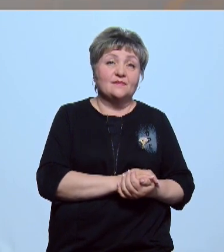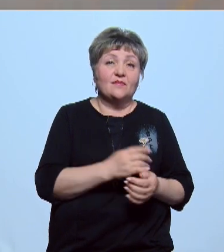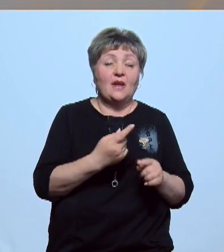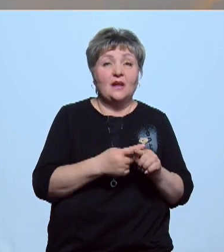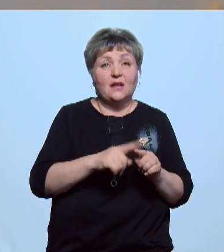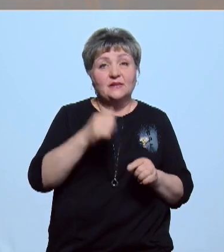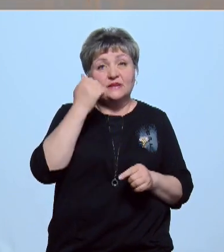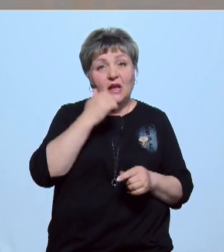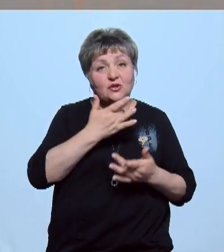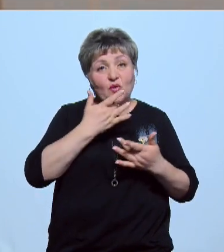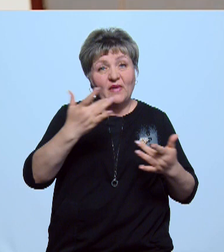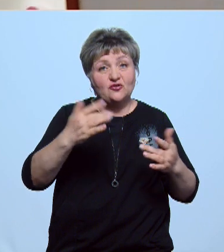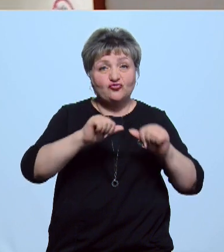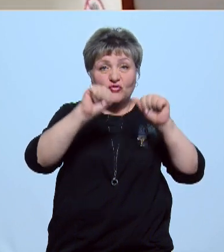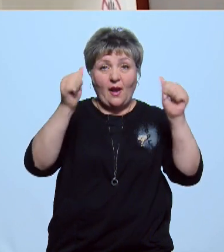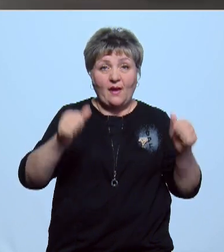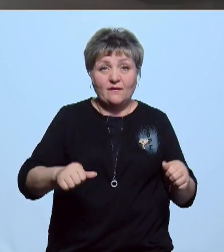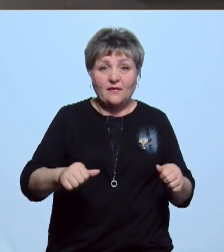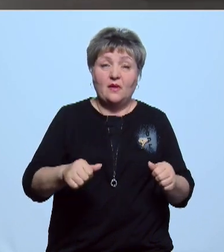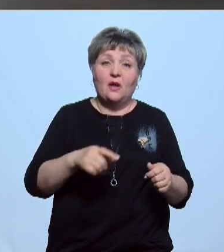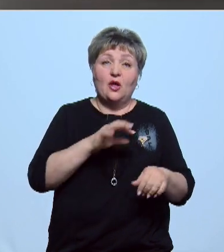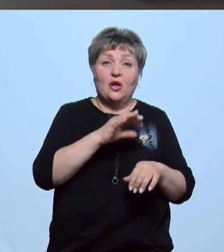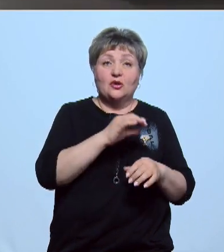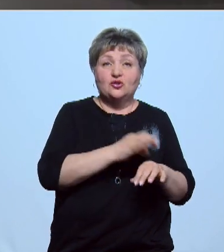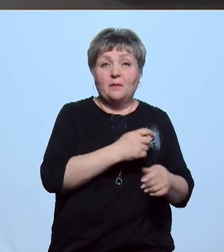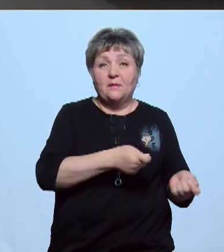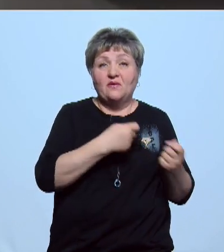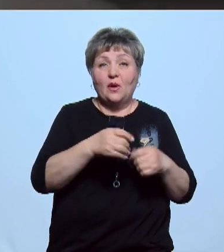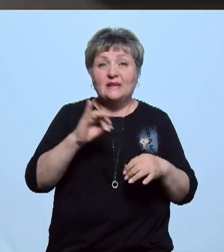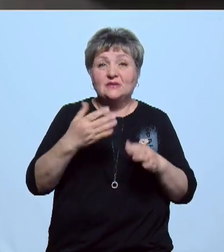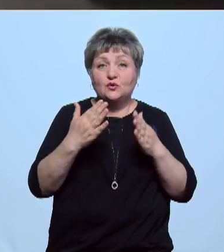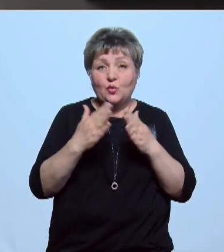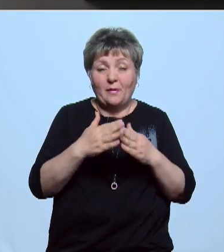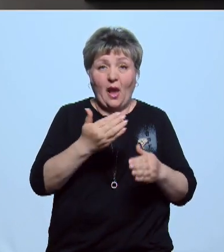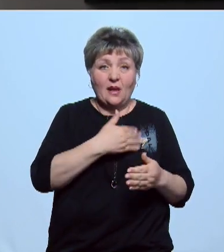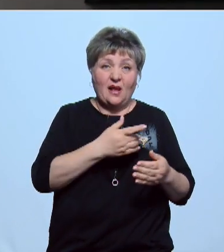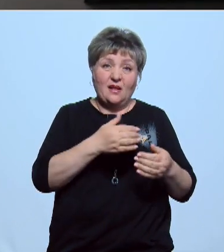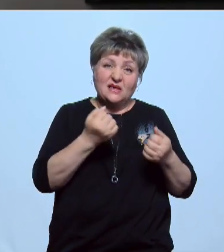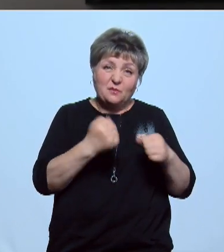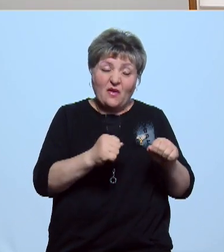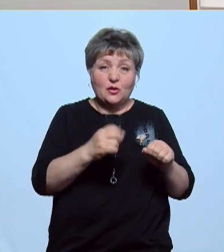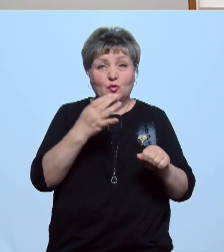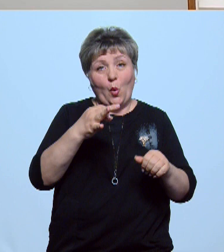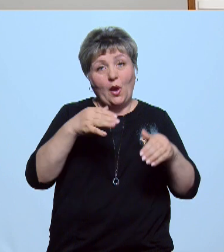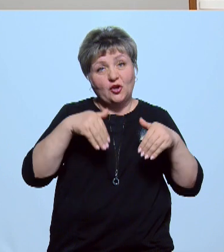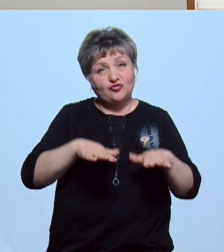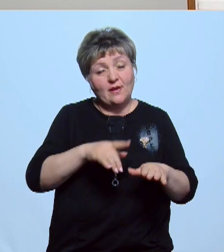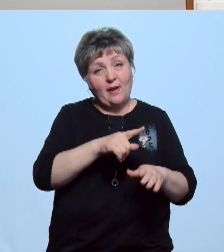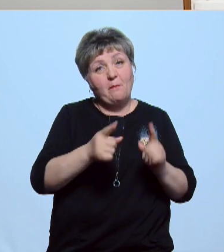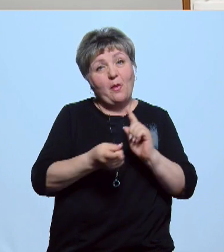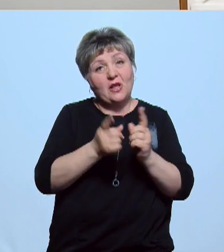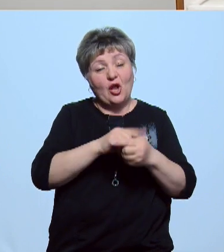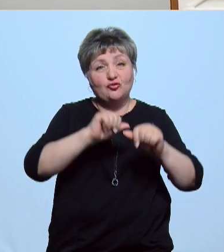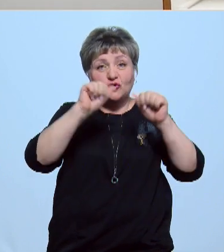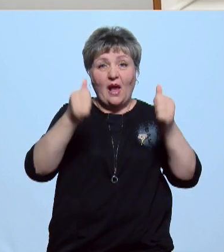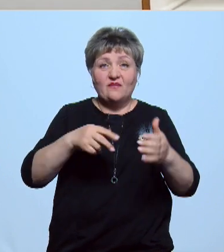Этот старый советский шкаф чудья жене привез из дома. Поначалу хотел от него избавиться, но решение поменял. Шкаф стал